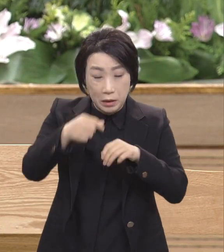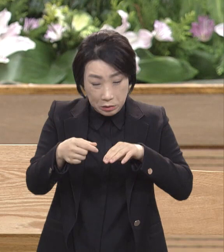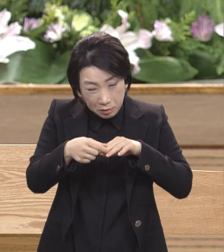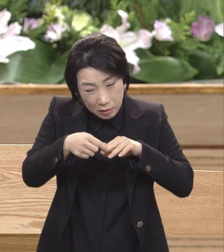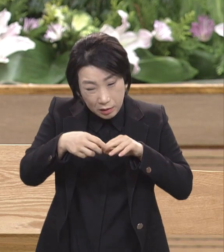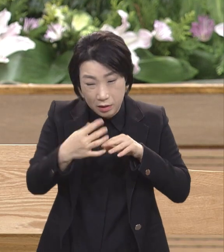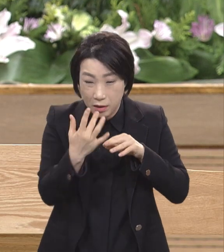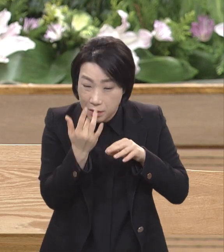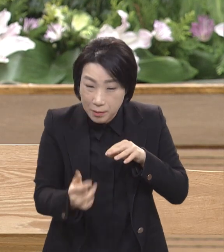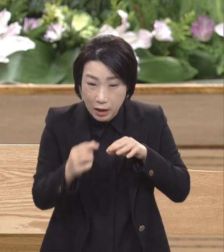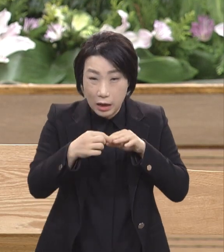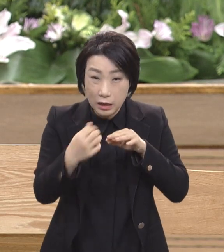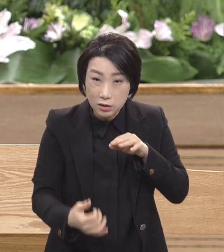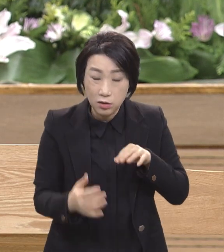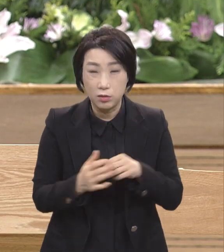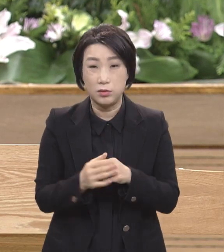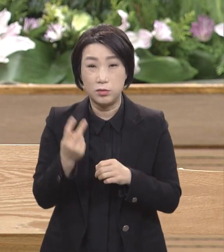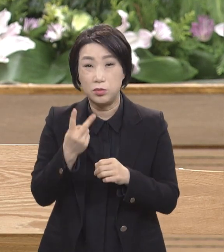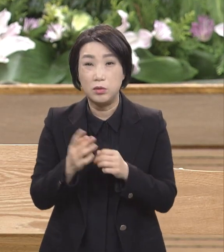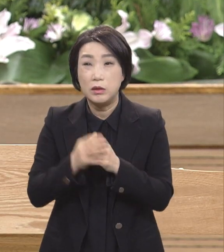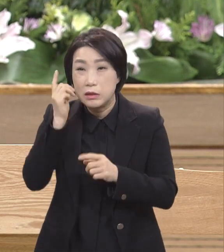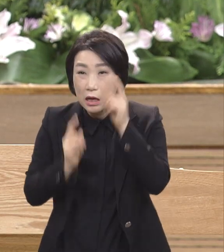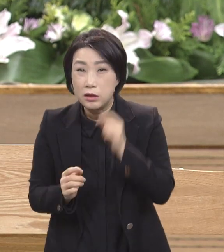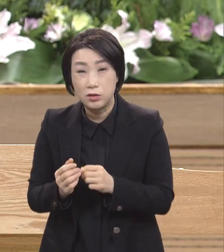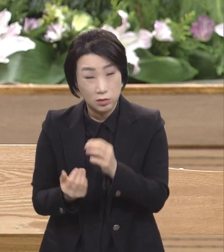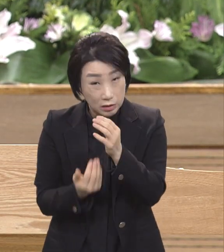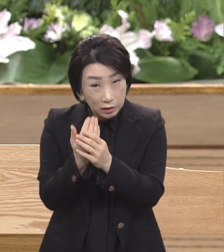빠졌거나 비리 먹었거나